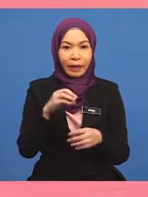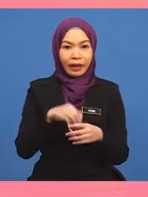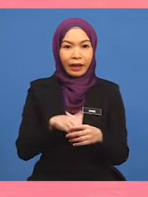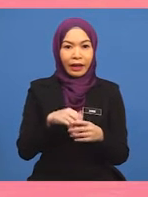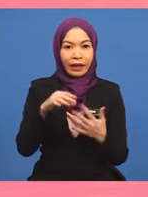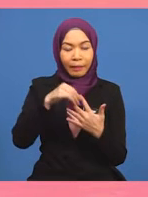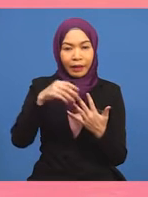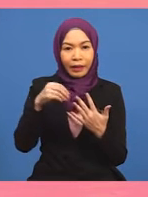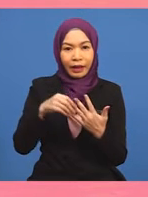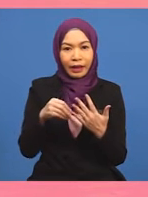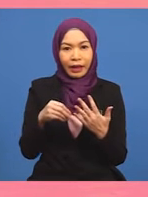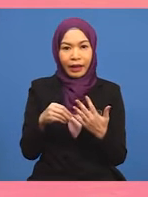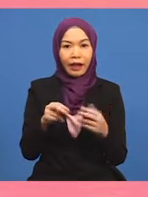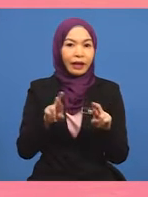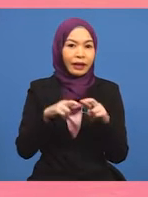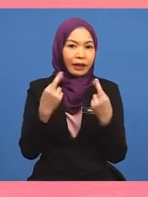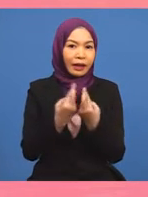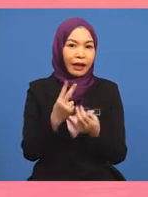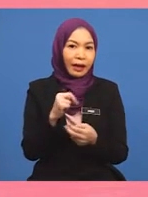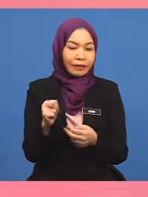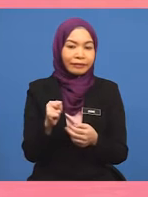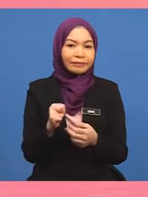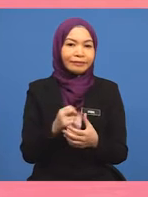pemilihan lakaran.